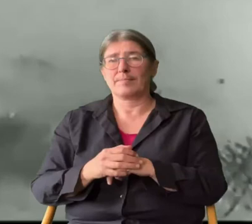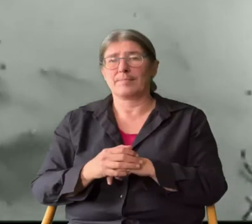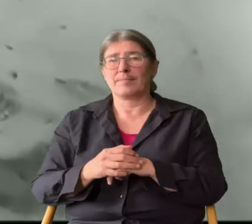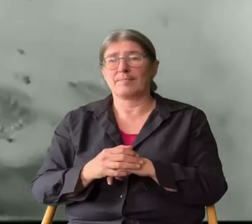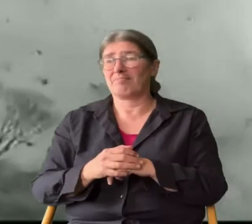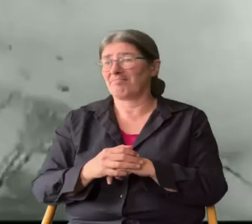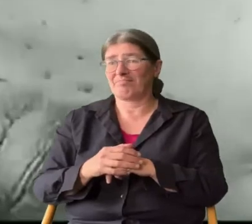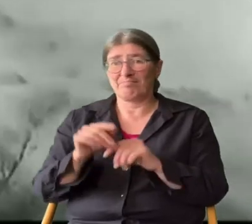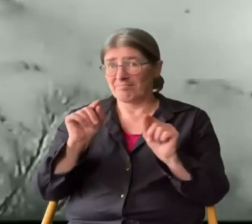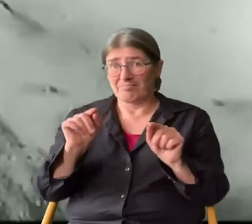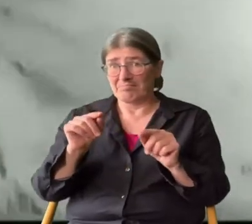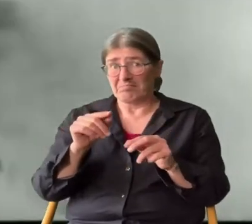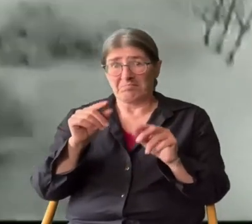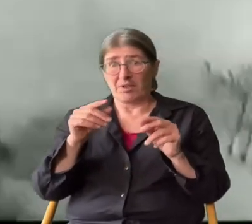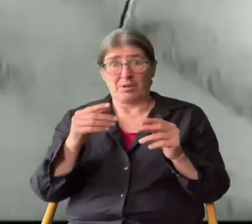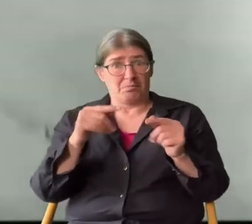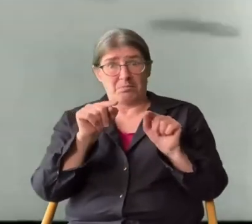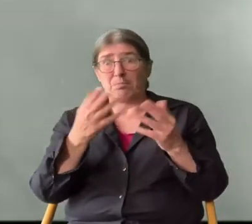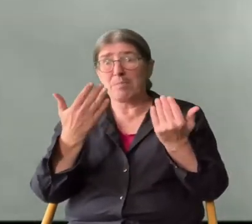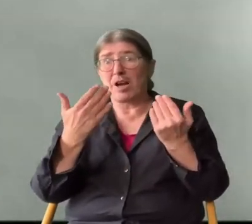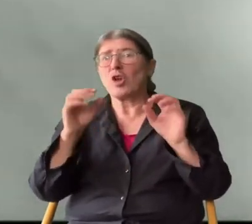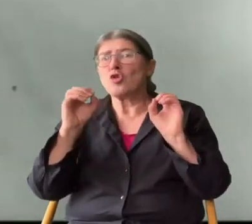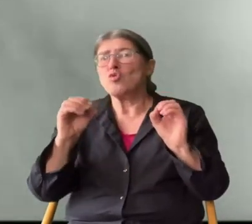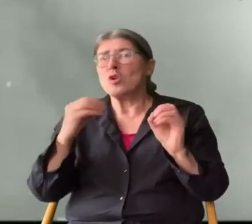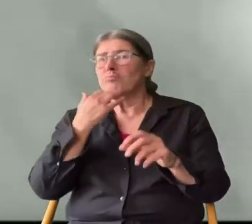Kein Wort zum Schicksal der Flüchtlinge.